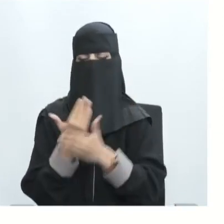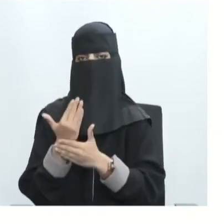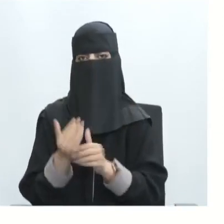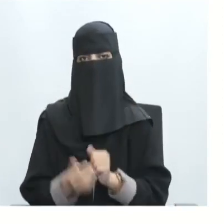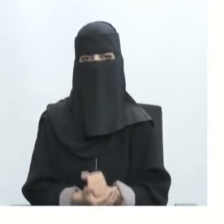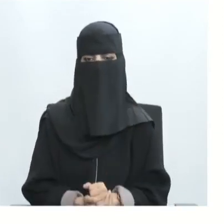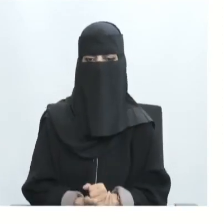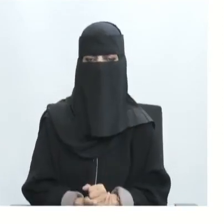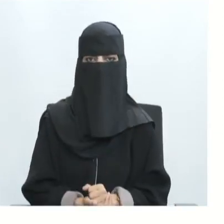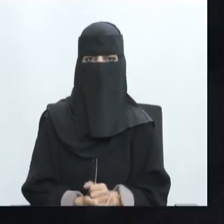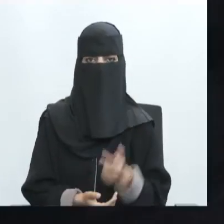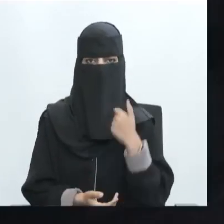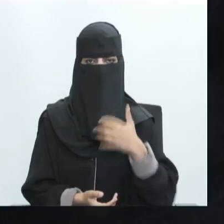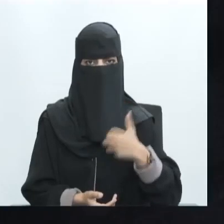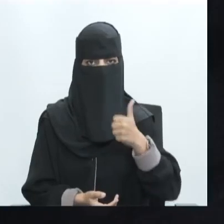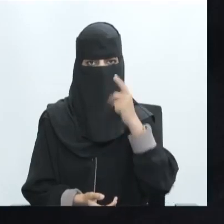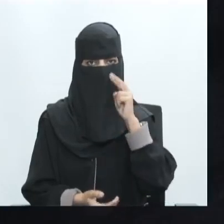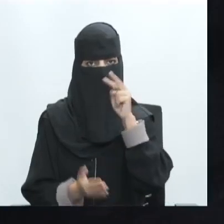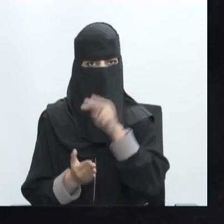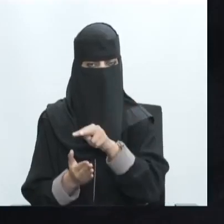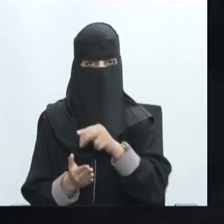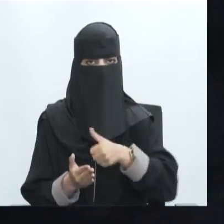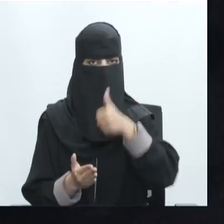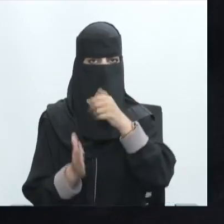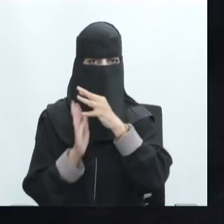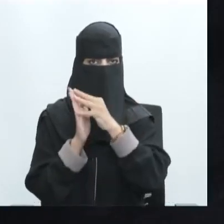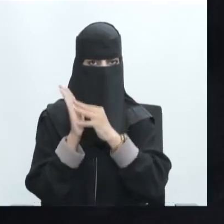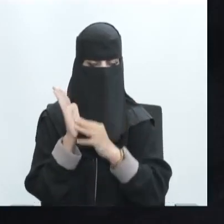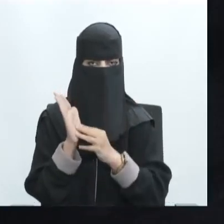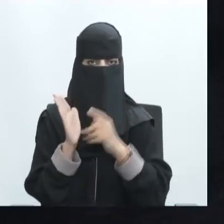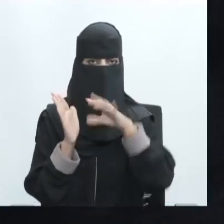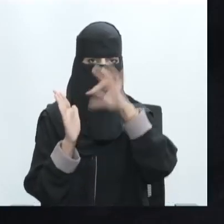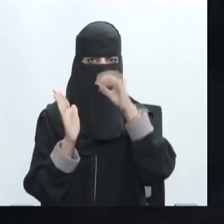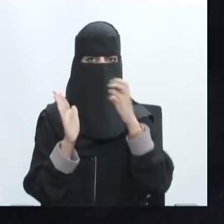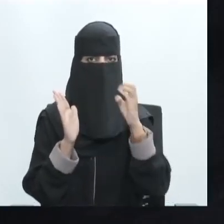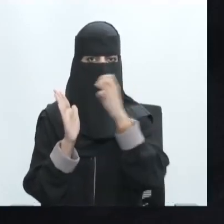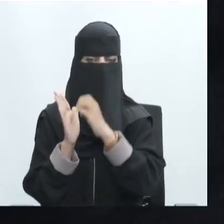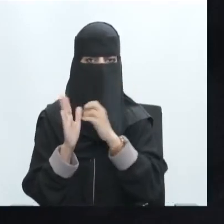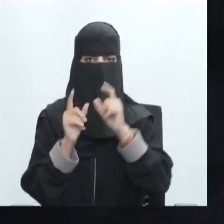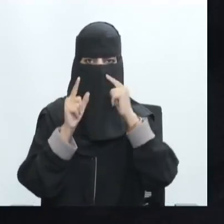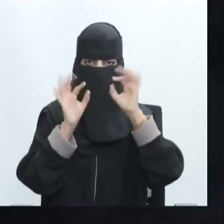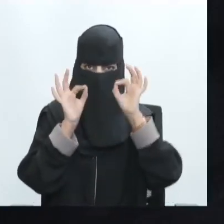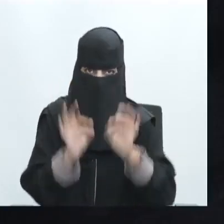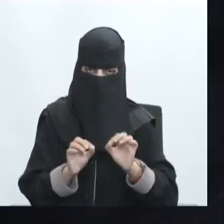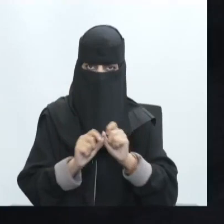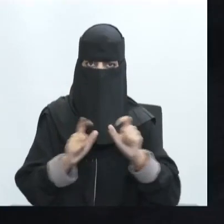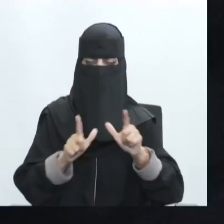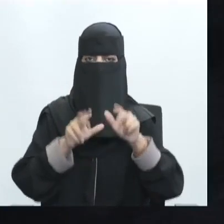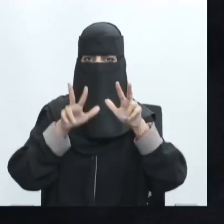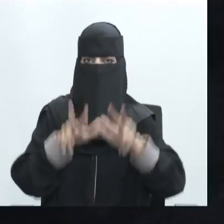متجدد من يستطيع ان يعود للنص ويستخرج من النص ما يثبت ان المنطق